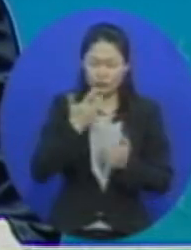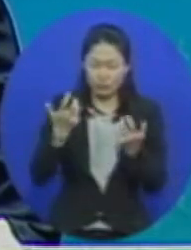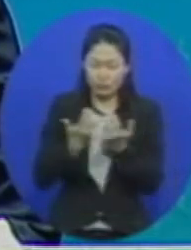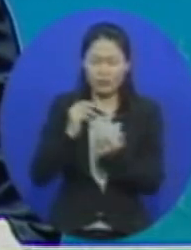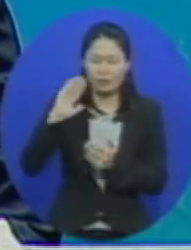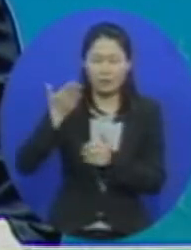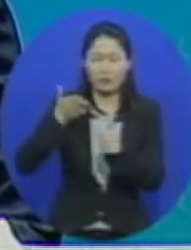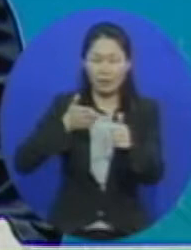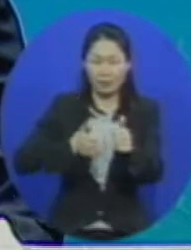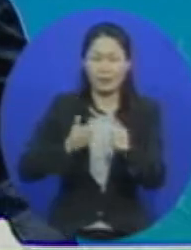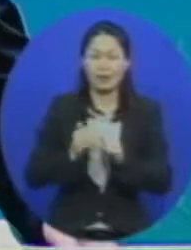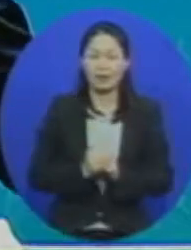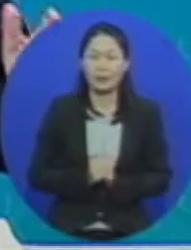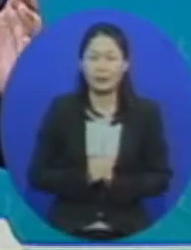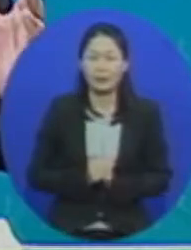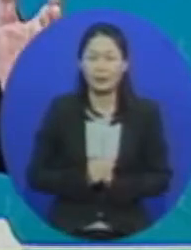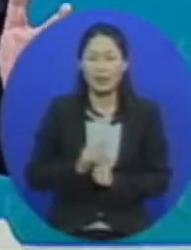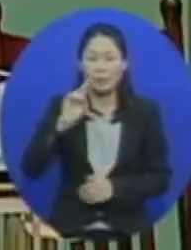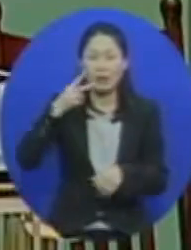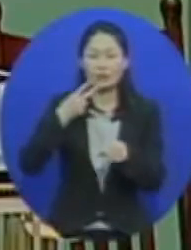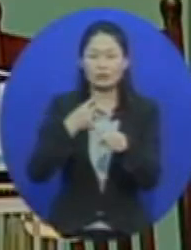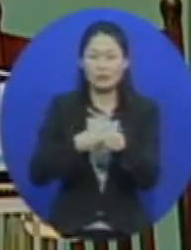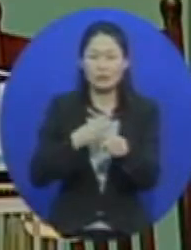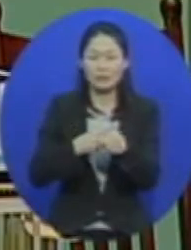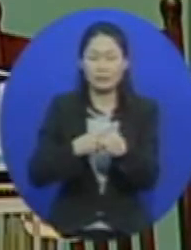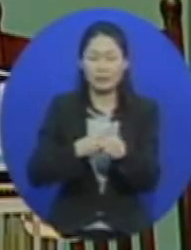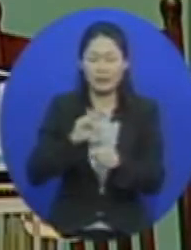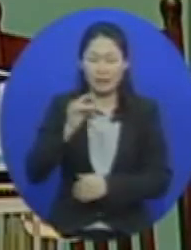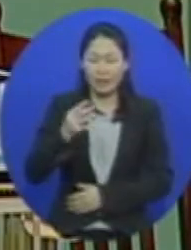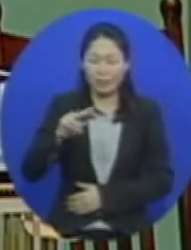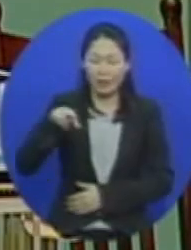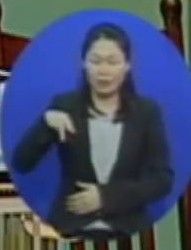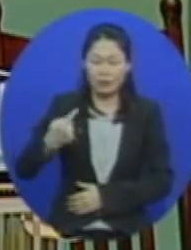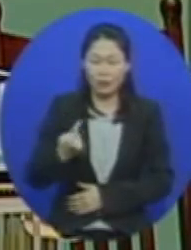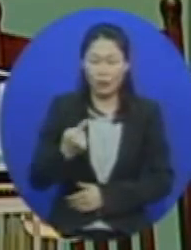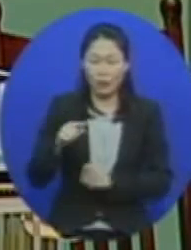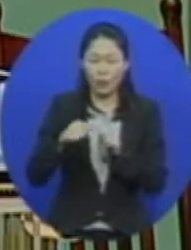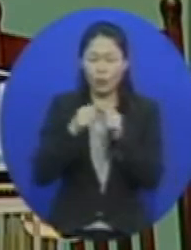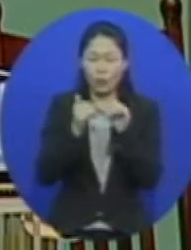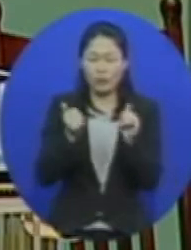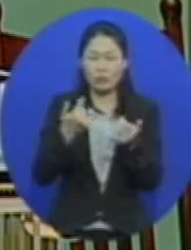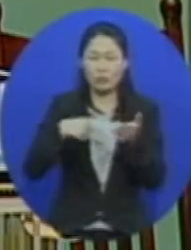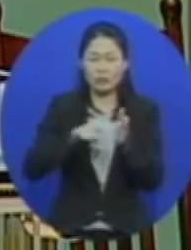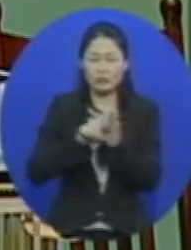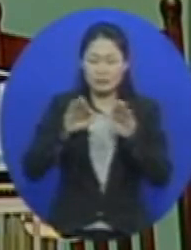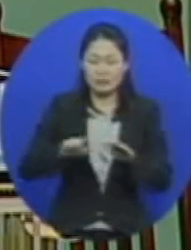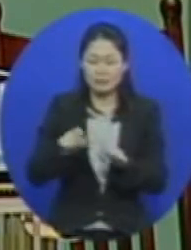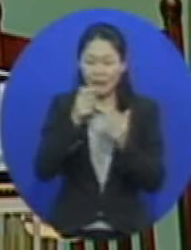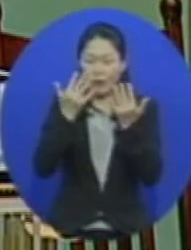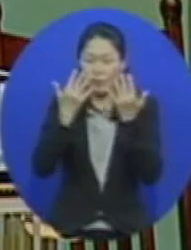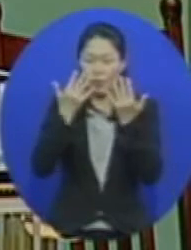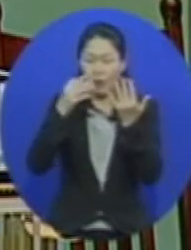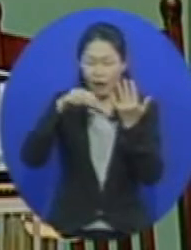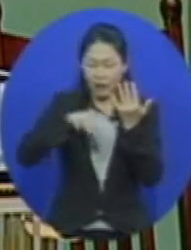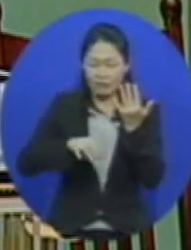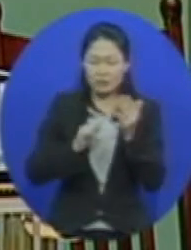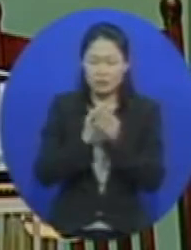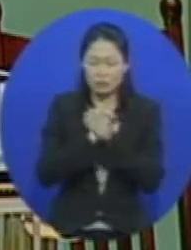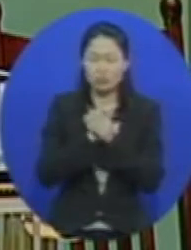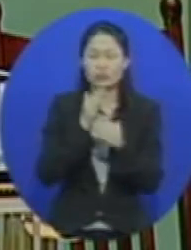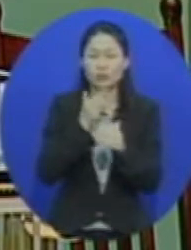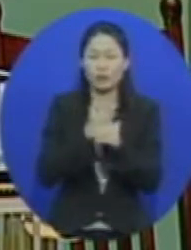그랬습니다 사도 바울이 앱 s 교우들을 위하여 감옥에서 지금 기도를 하는 겁니다